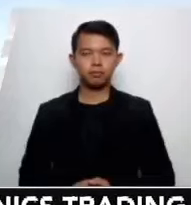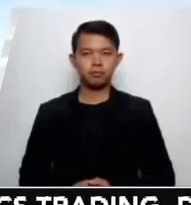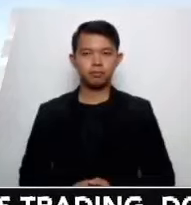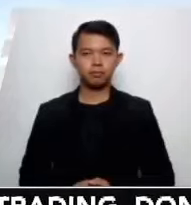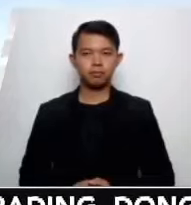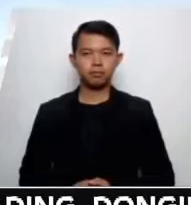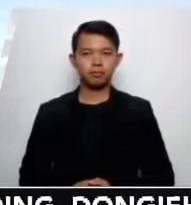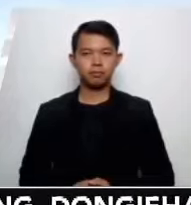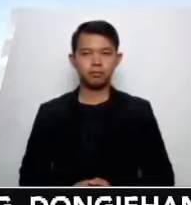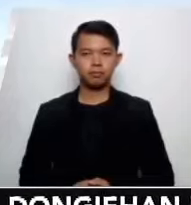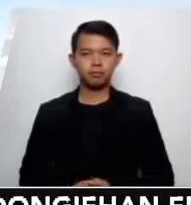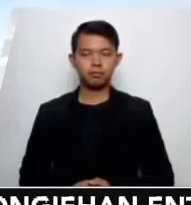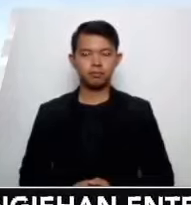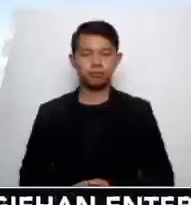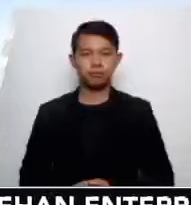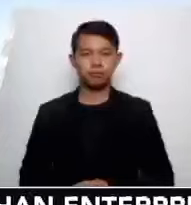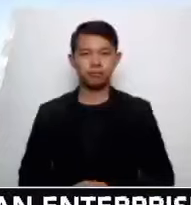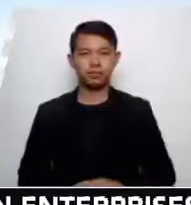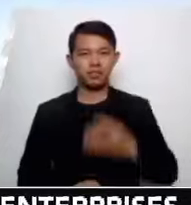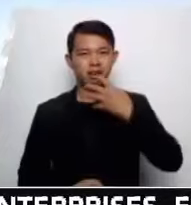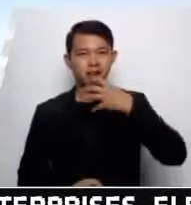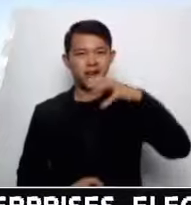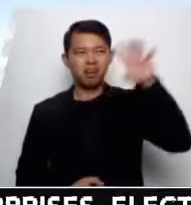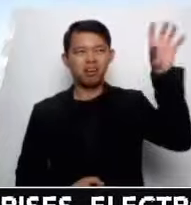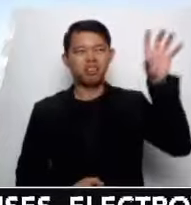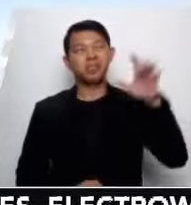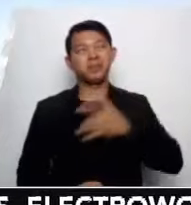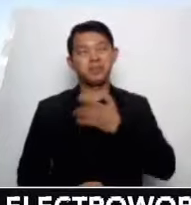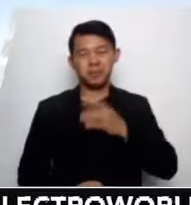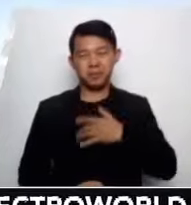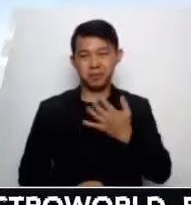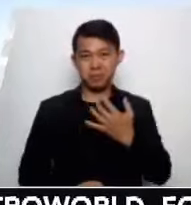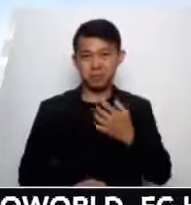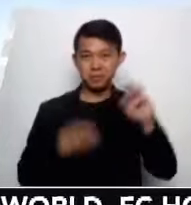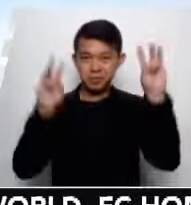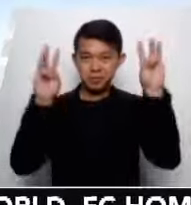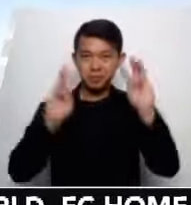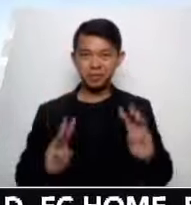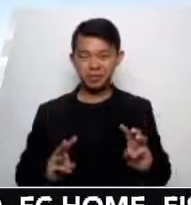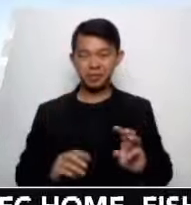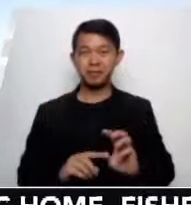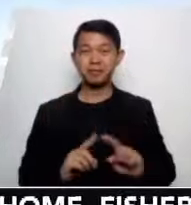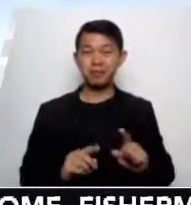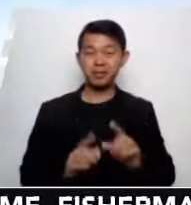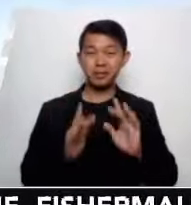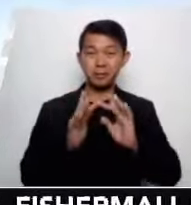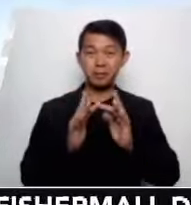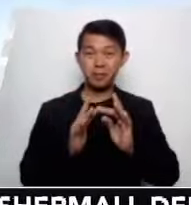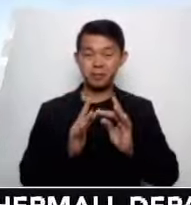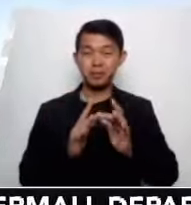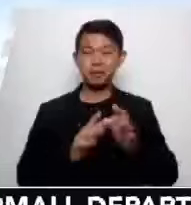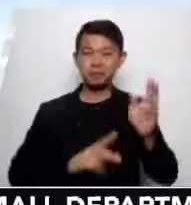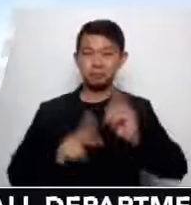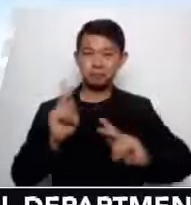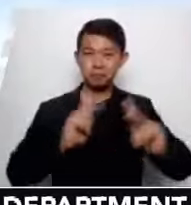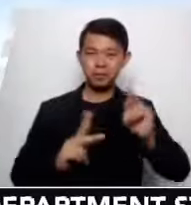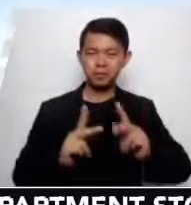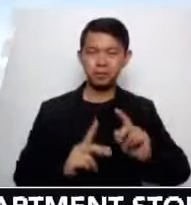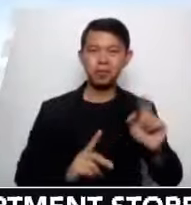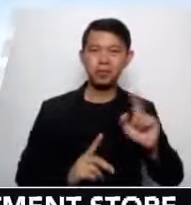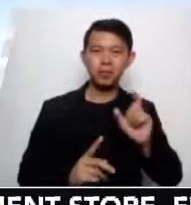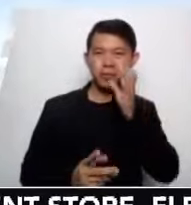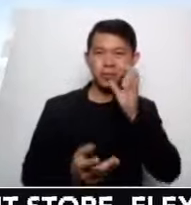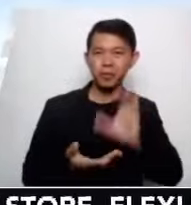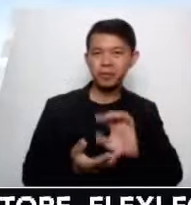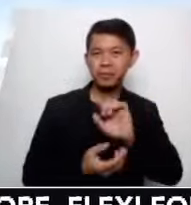Ramdam na nga ang matinding init ng panahon. Ang sabi kaya ng netizens sa kanilang diskarte to beat the heat?